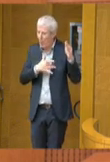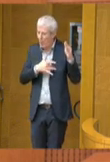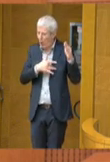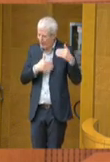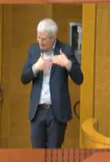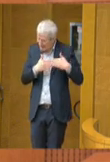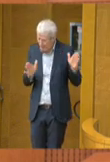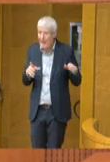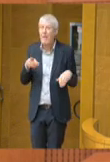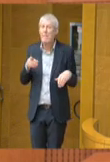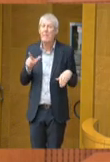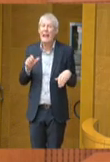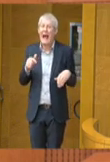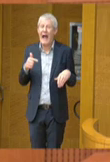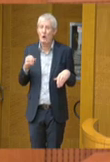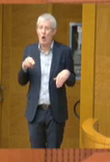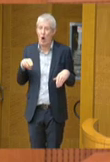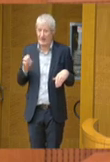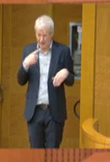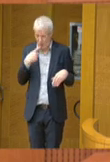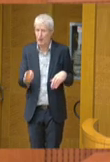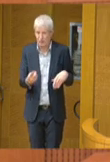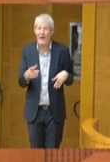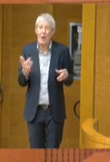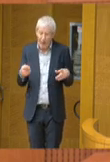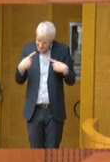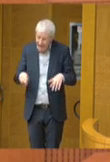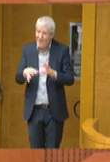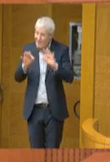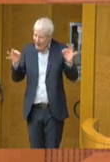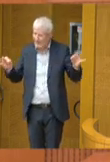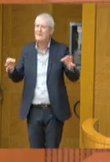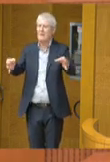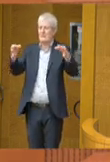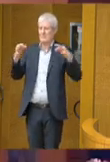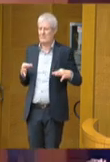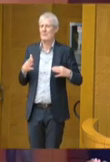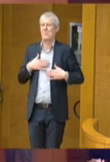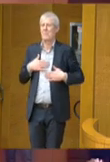Platone, ma nessun'altra frase è più attinente di questa al nostro lavoro. Grazie.